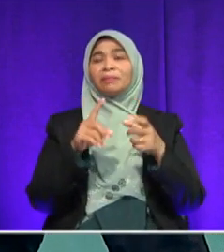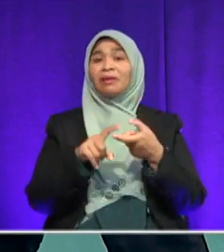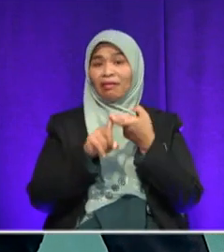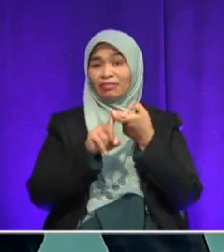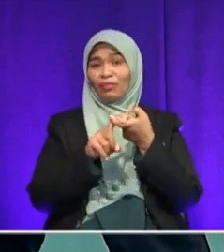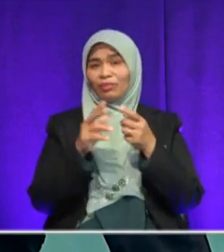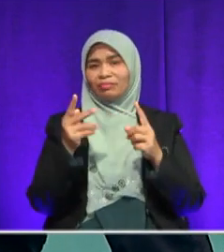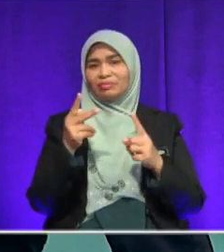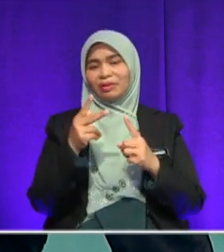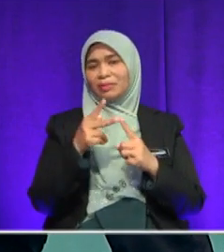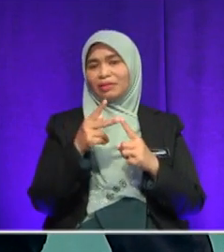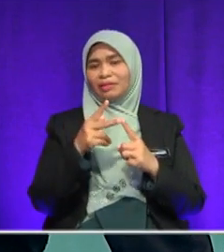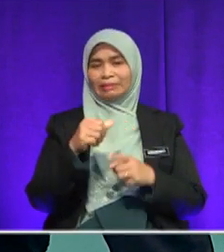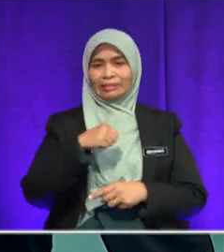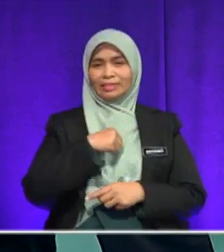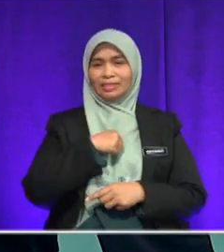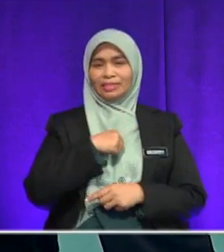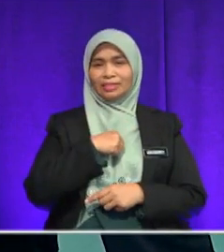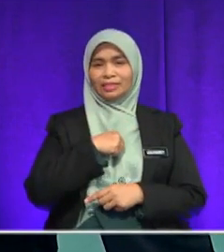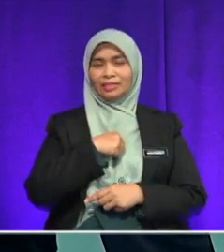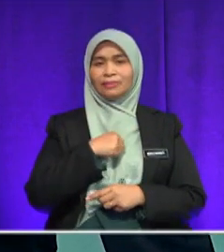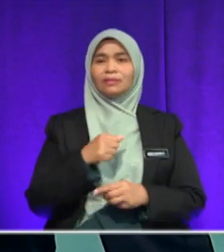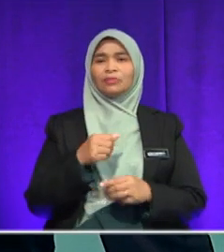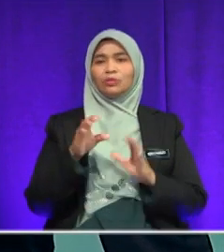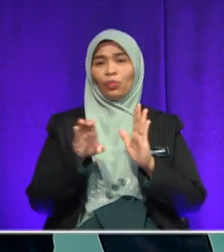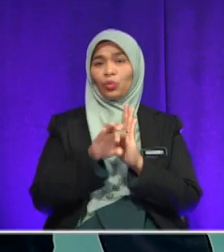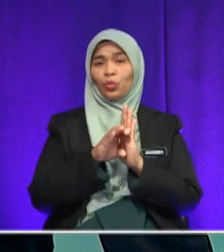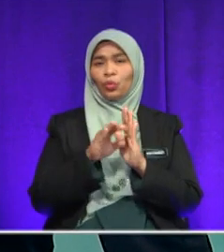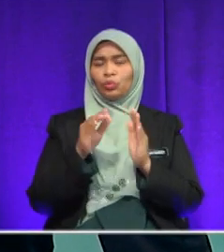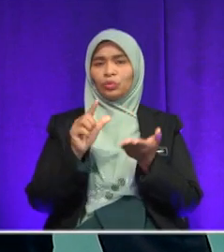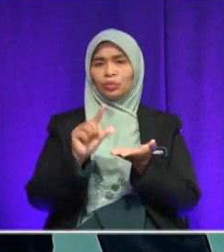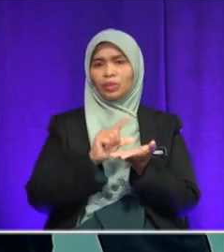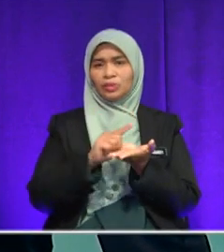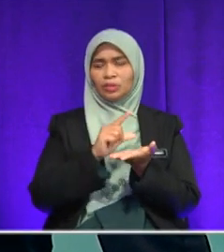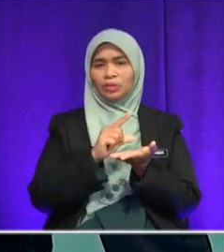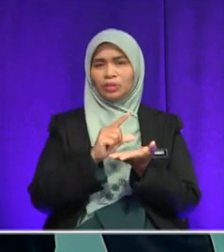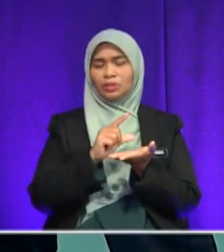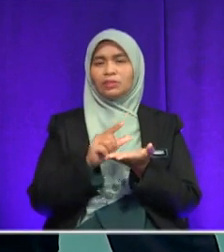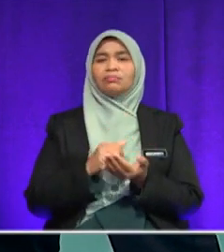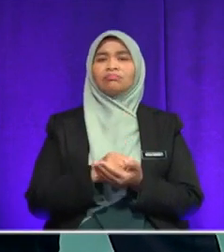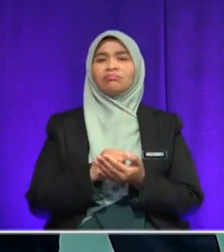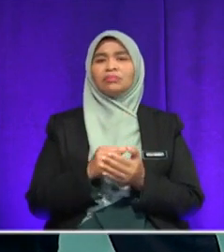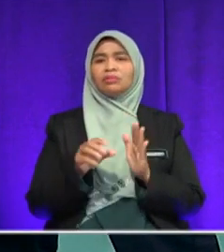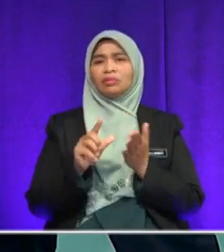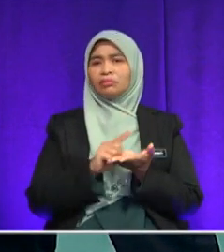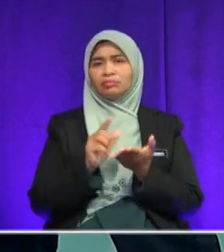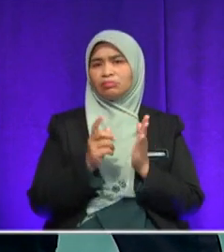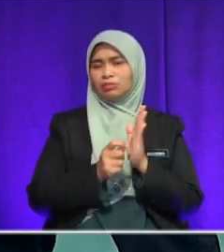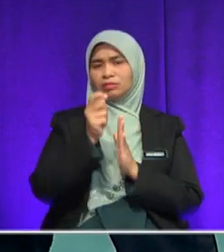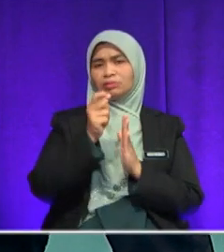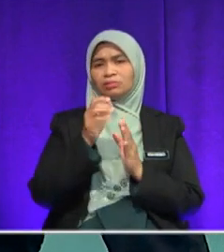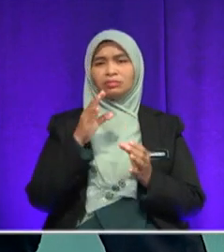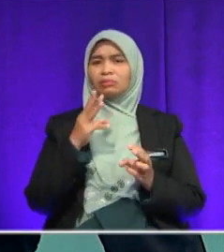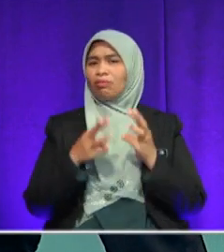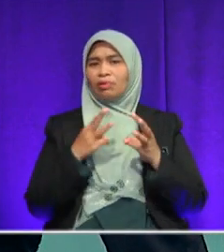individu tersebut. Dan kalau seorang individu tu dia pendapatan dia banyak, pendapatan dia meningkat, walaupun harga